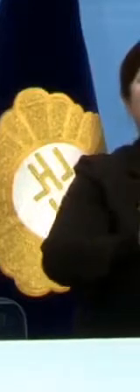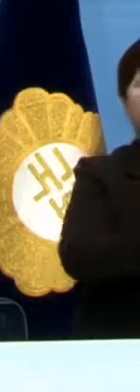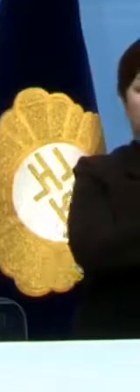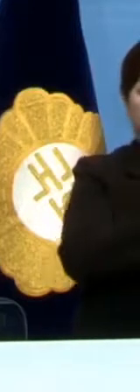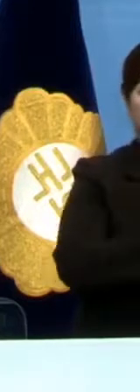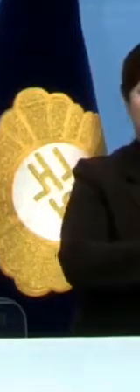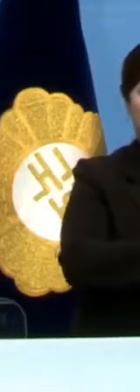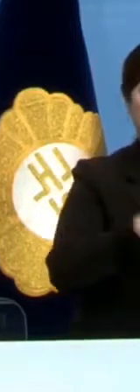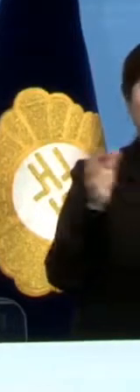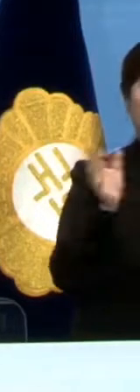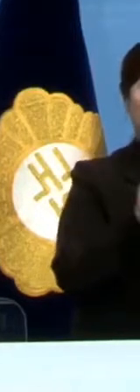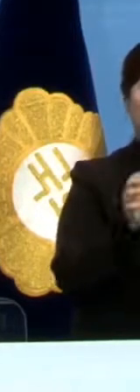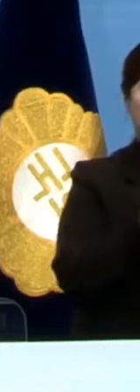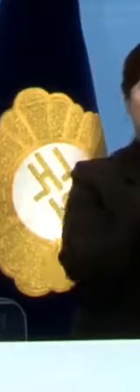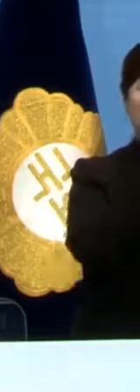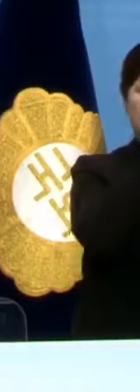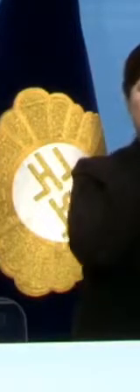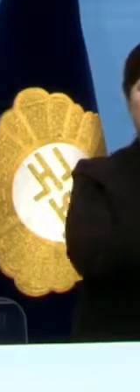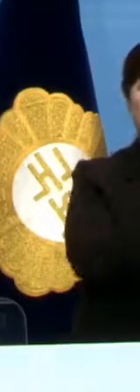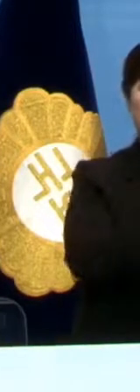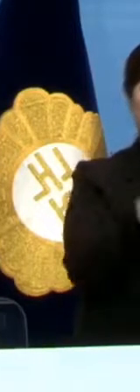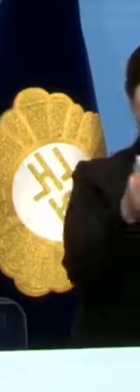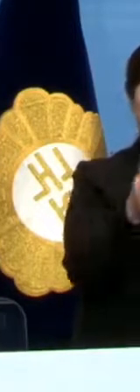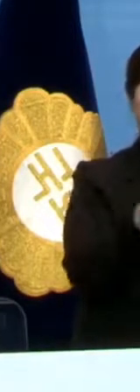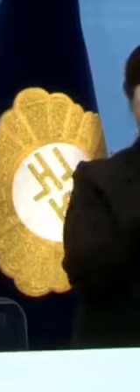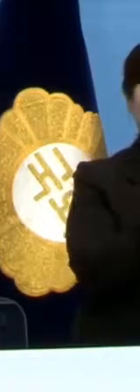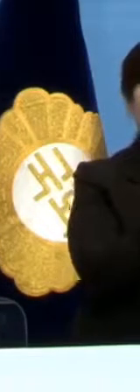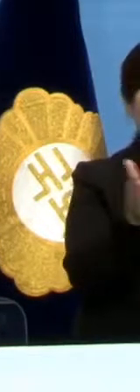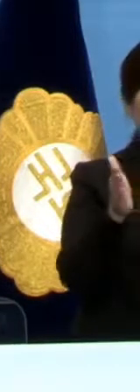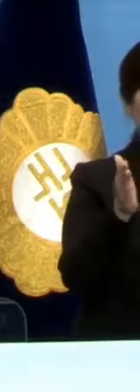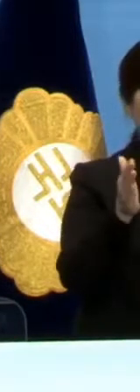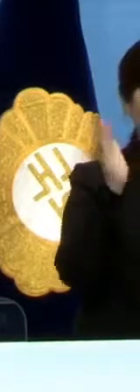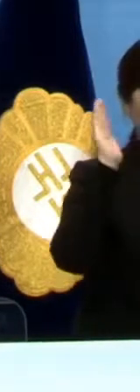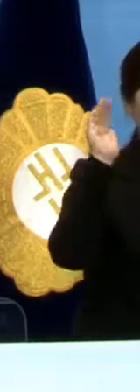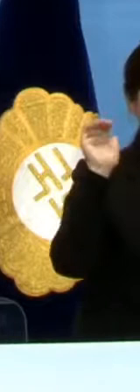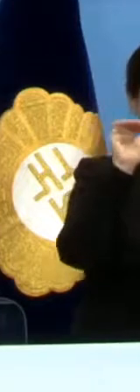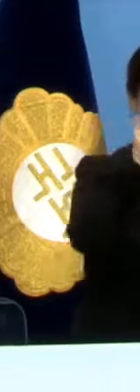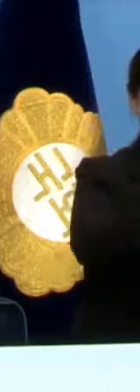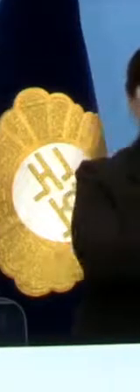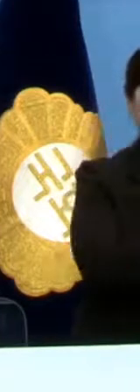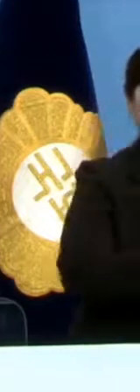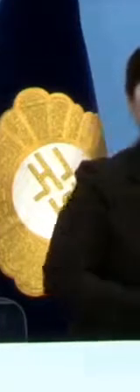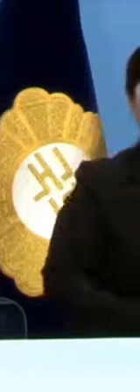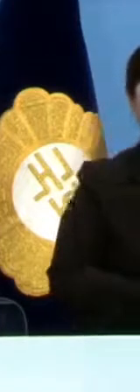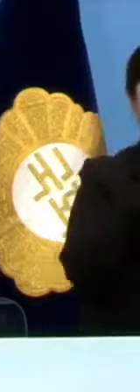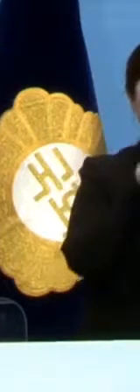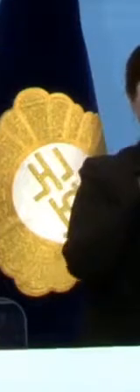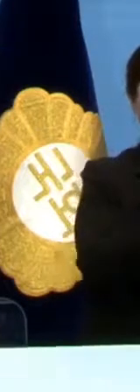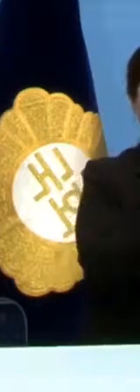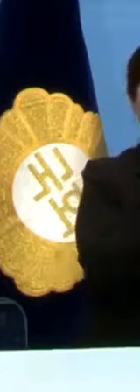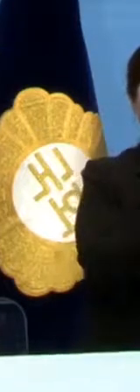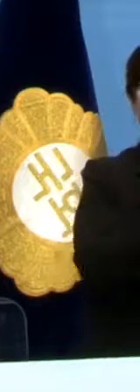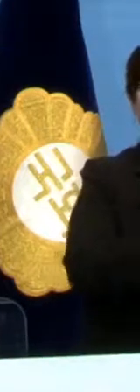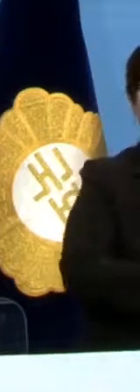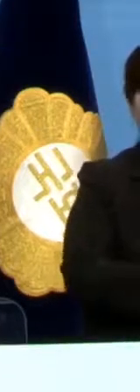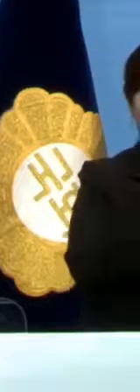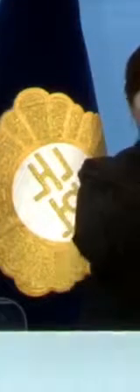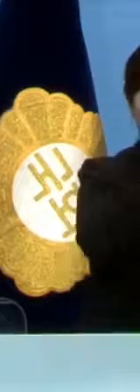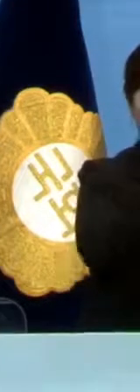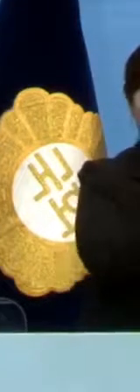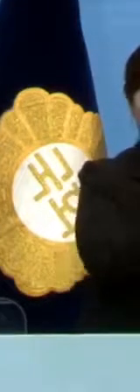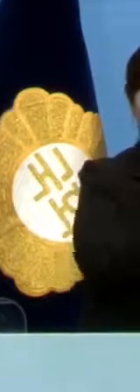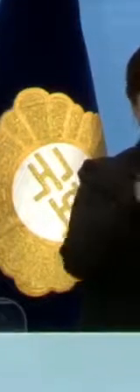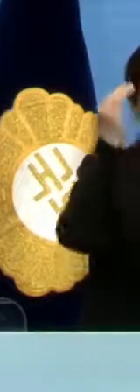그런 이제 모임으로서 출발한다 이런 말씀을 하셨습니다. 지금 부산은